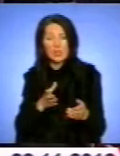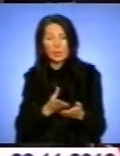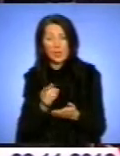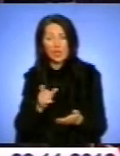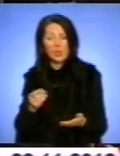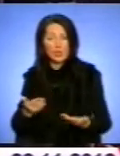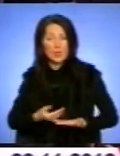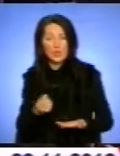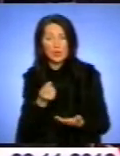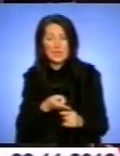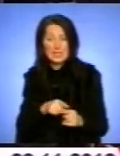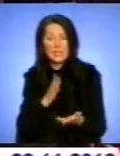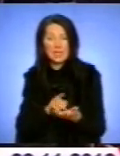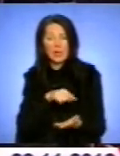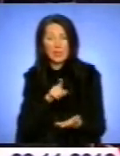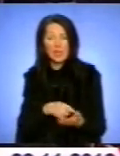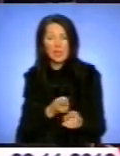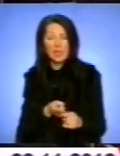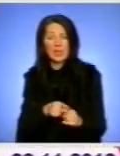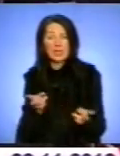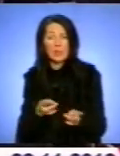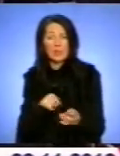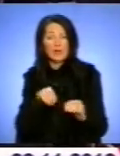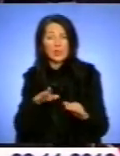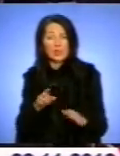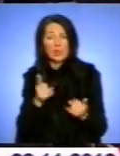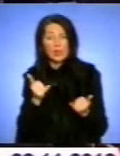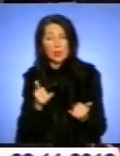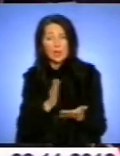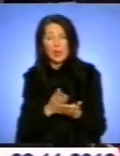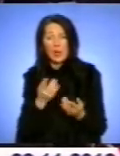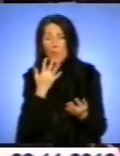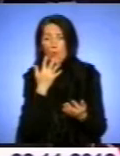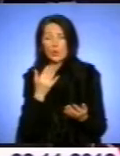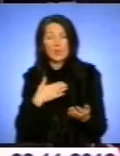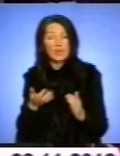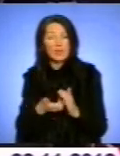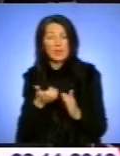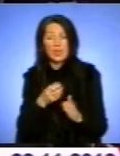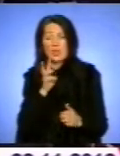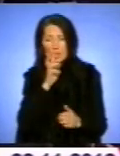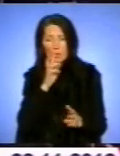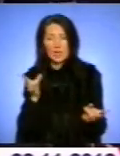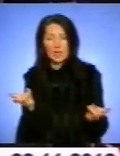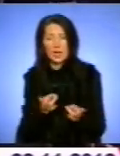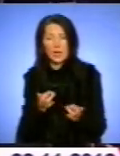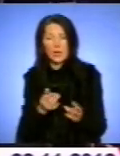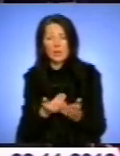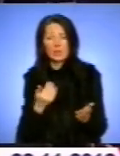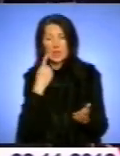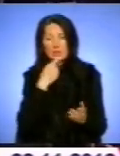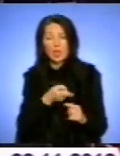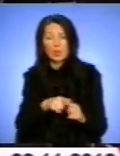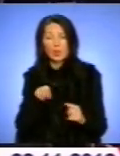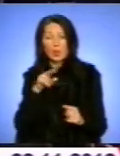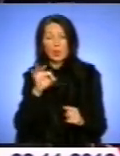гроші. Це оце є питання, яке треба вирішувати сьогодні. Йде мова про те, що нам не вистачає зарплати, нам треба власне цю